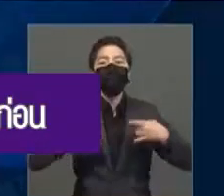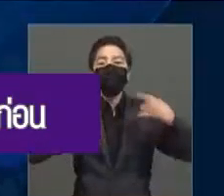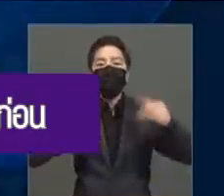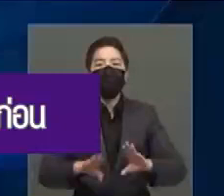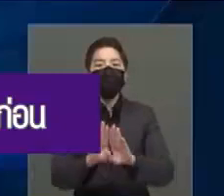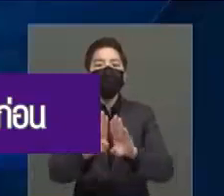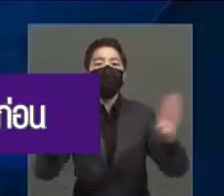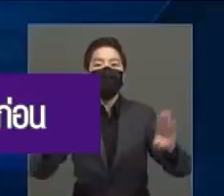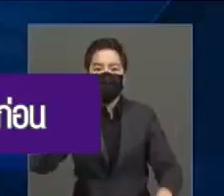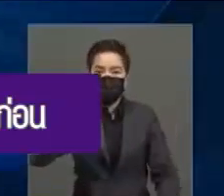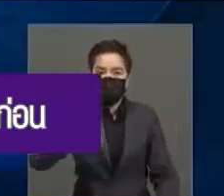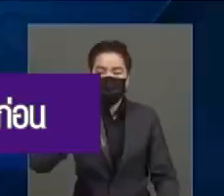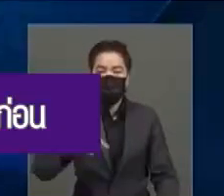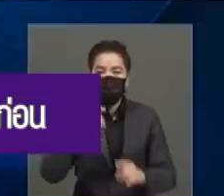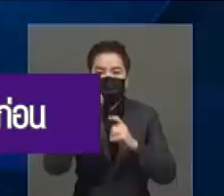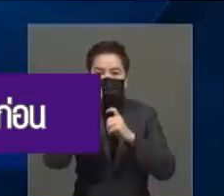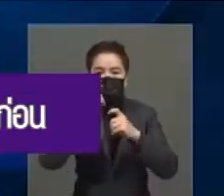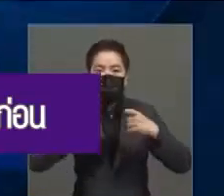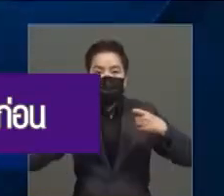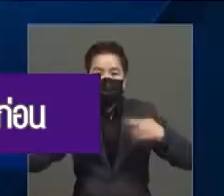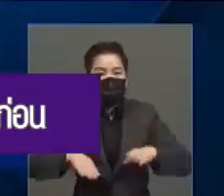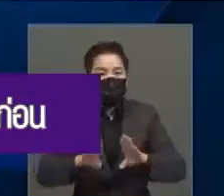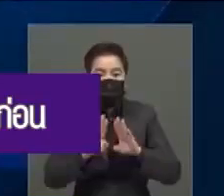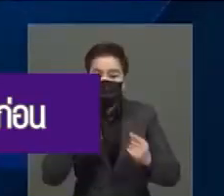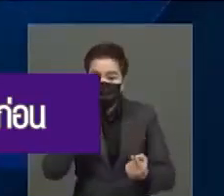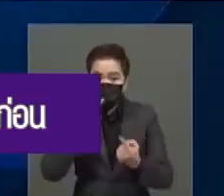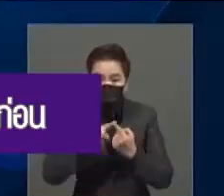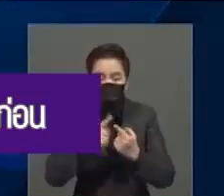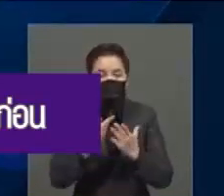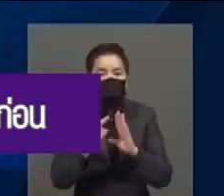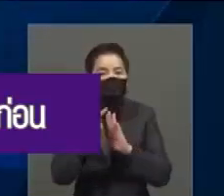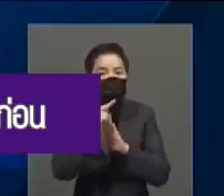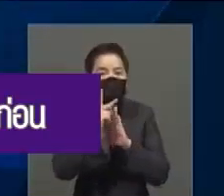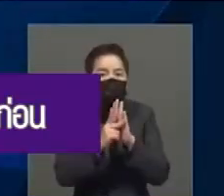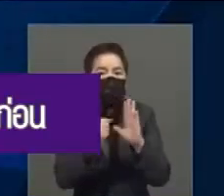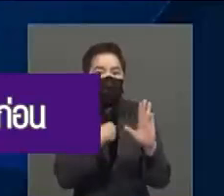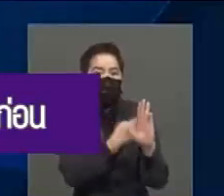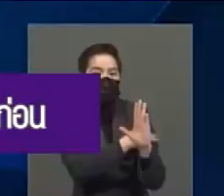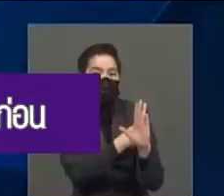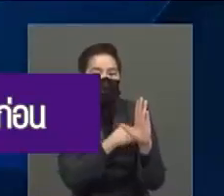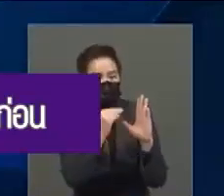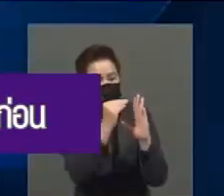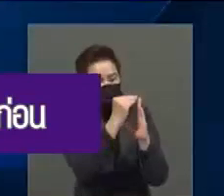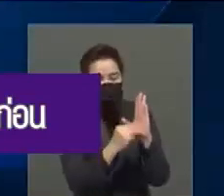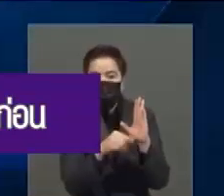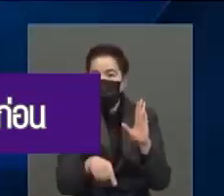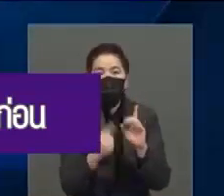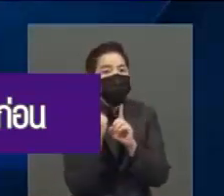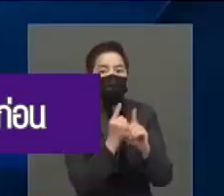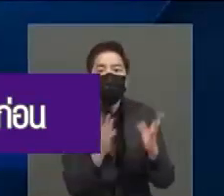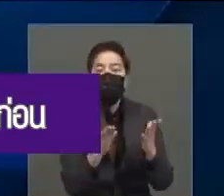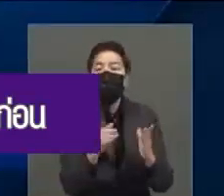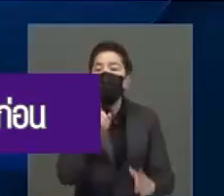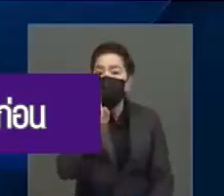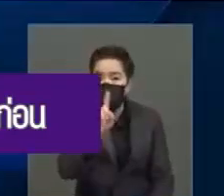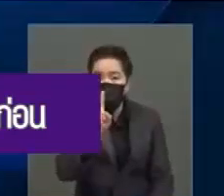บริการโดยมีความเสี่ยงก็คือไม่ได้เปิดให้บริการภายใต้มาตรการความปลอดภัยโคฟรี settingนะคะ